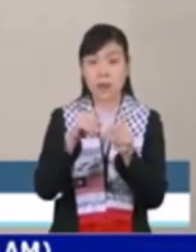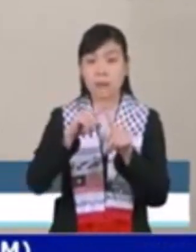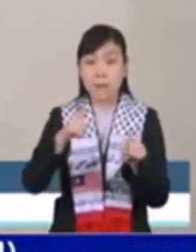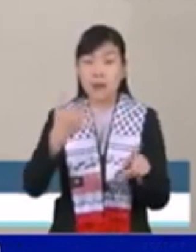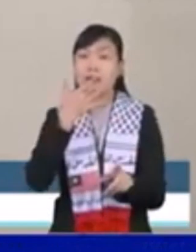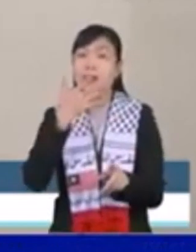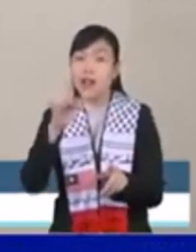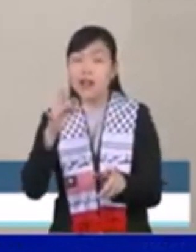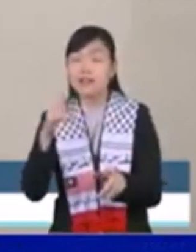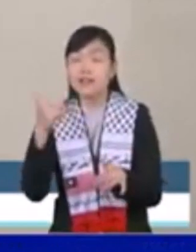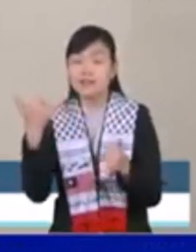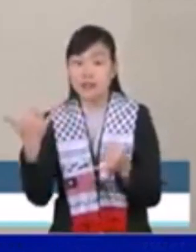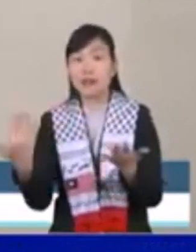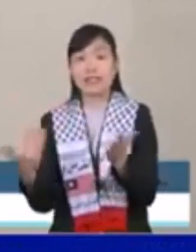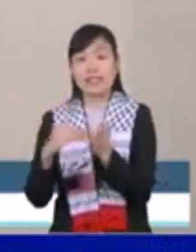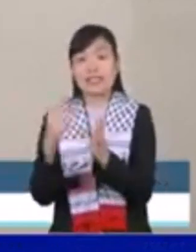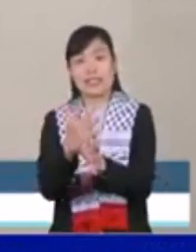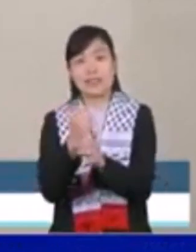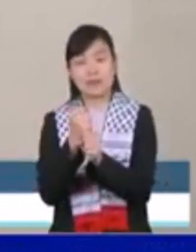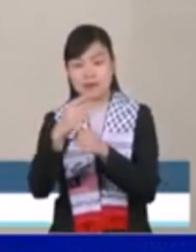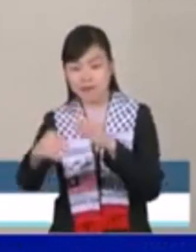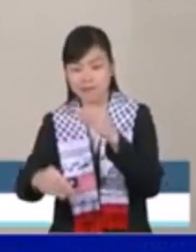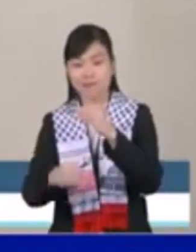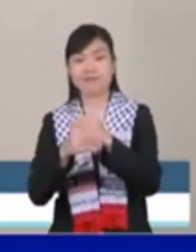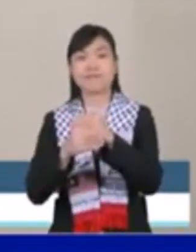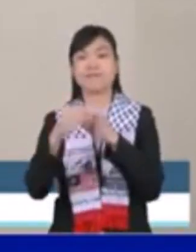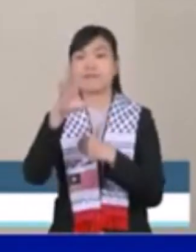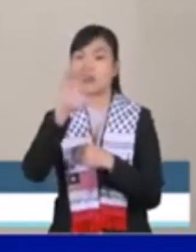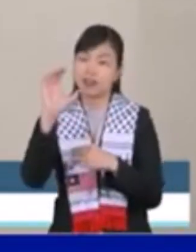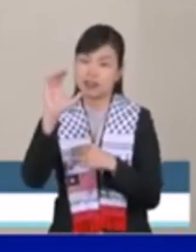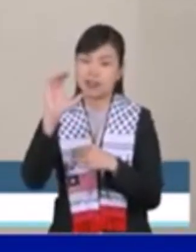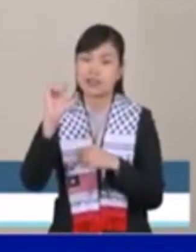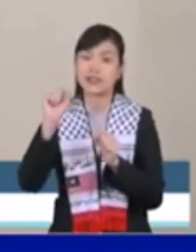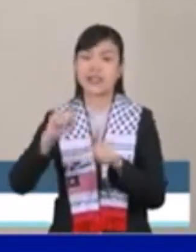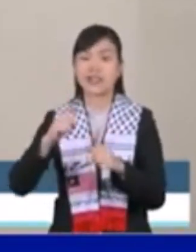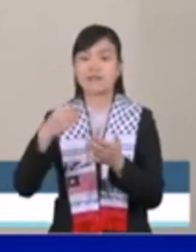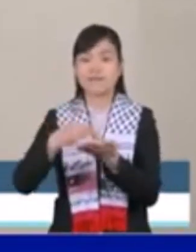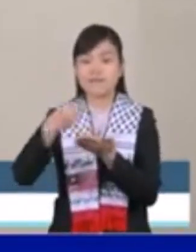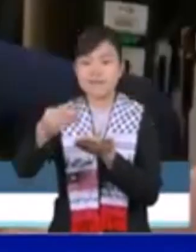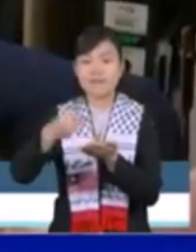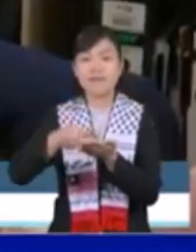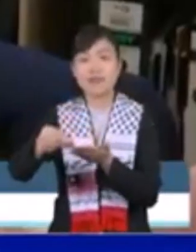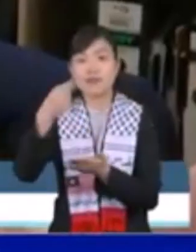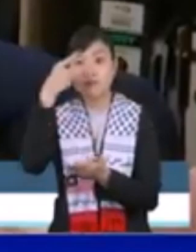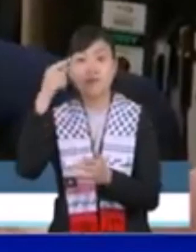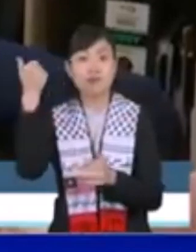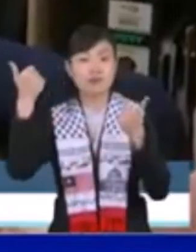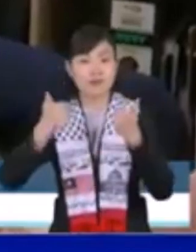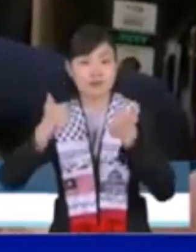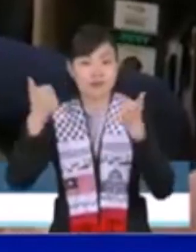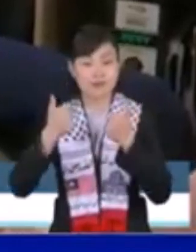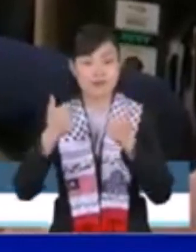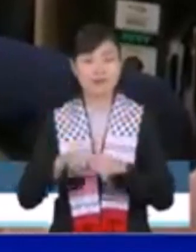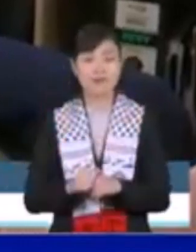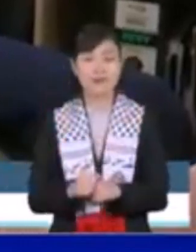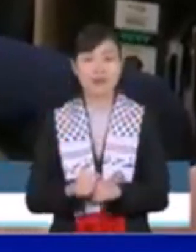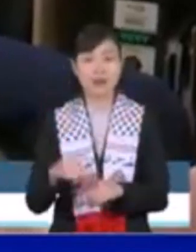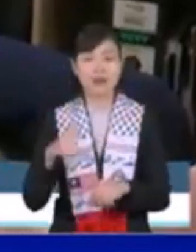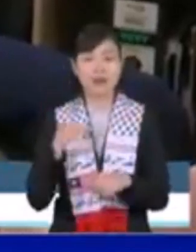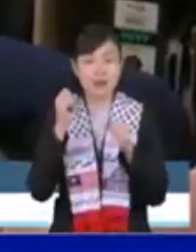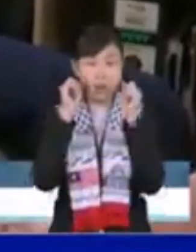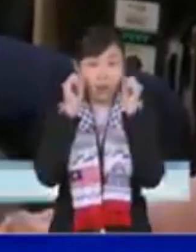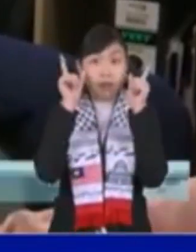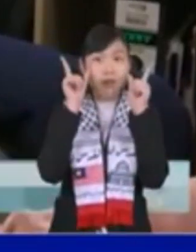lagi, sekurangnya dapat memberi tambahan perbelanjaan sempena hari raya kali ini. Rasa terkejutlah